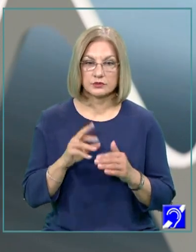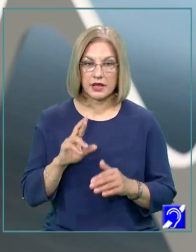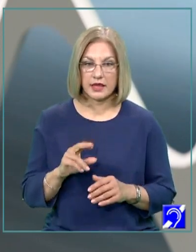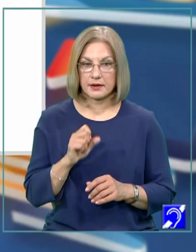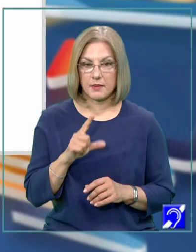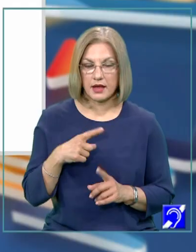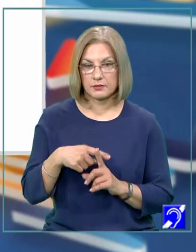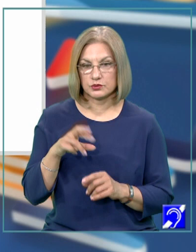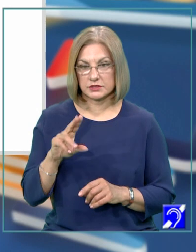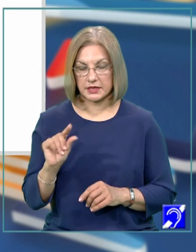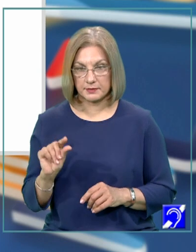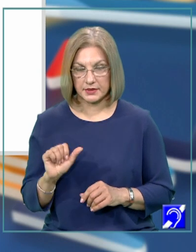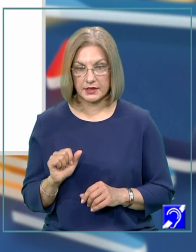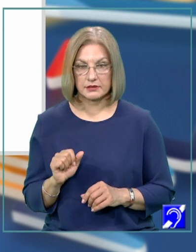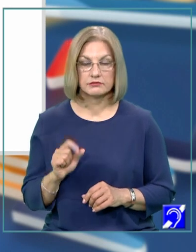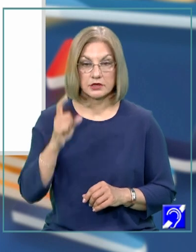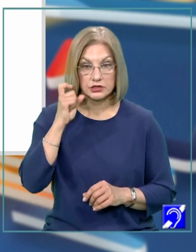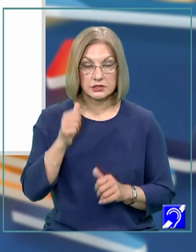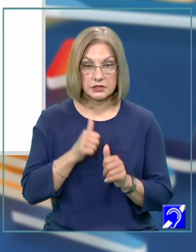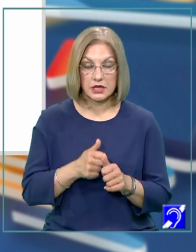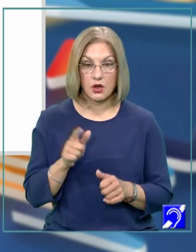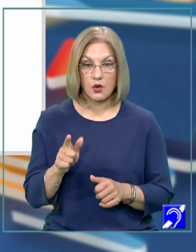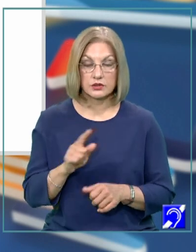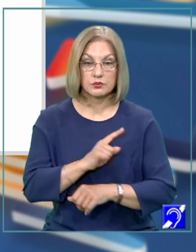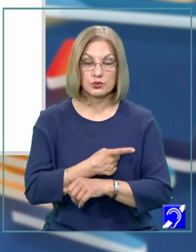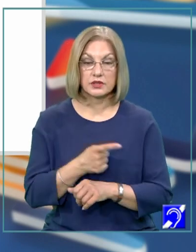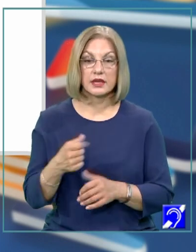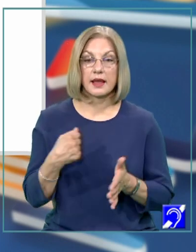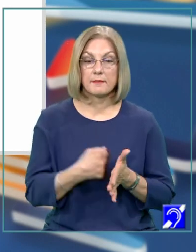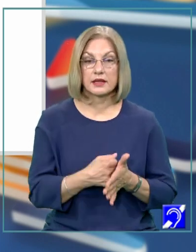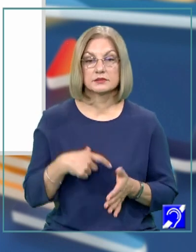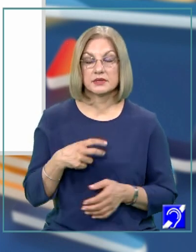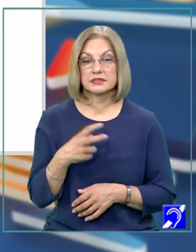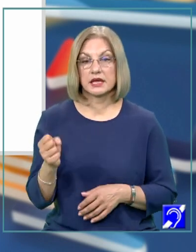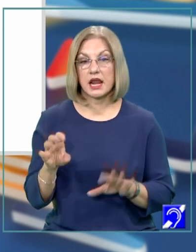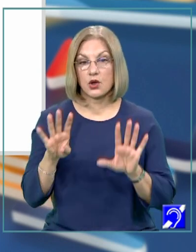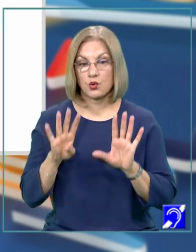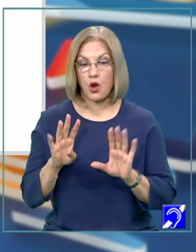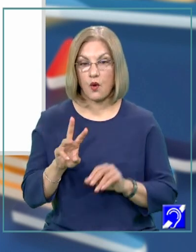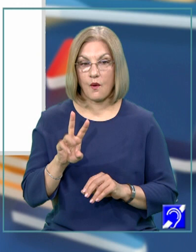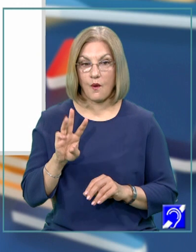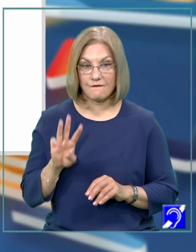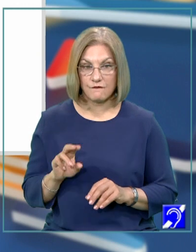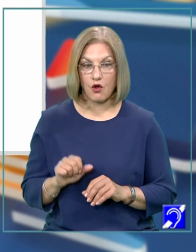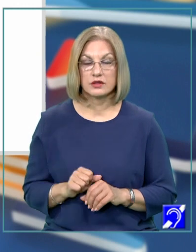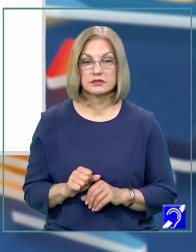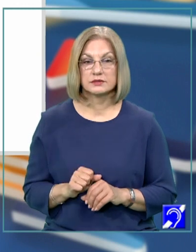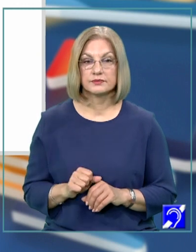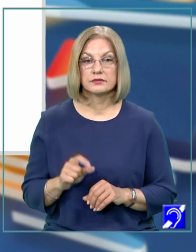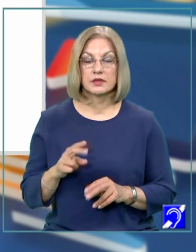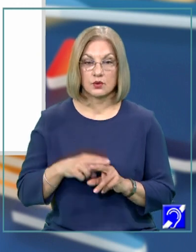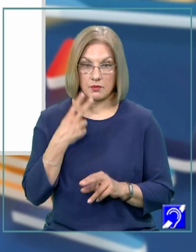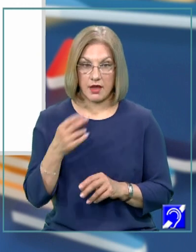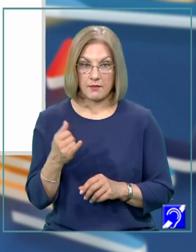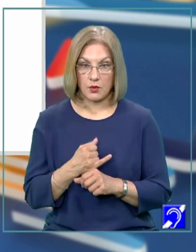mic cine în cont de faptul că puterea maximă egală cu 9 volți așa cum am văzut se obține în cazul în